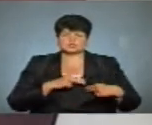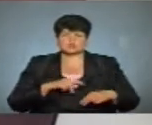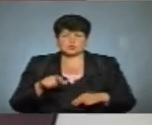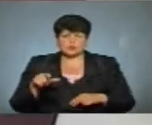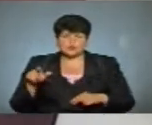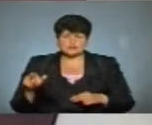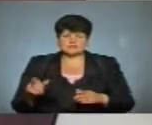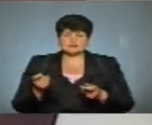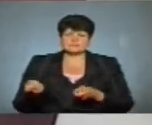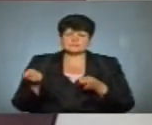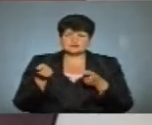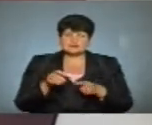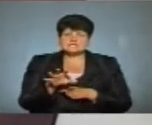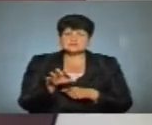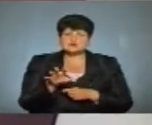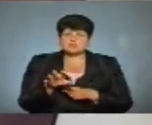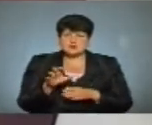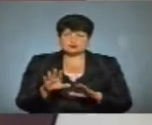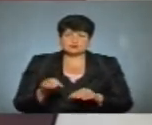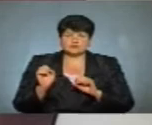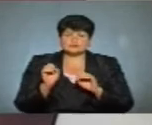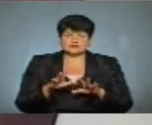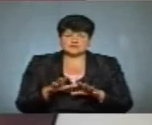сходу поліцейські привезли собаку, яку передали